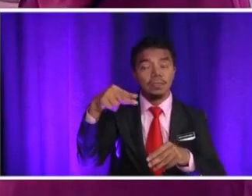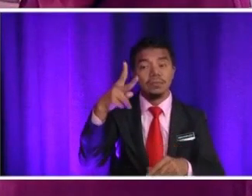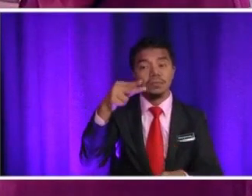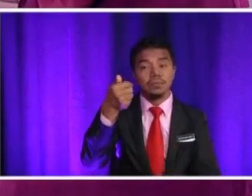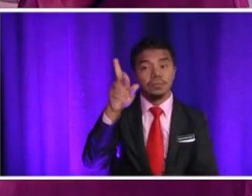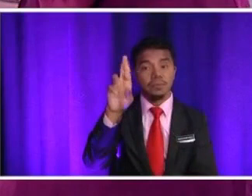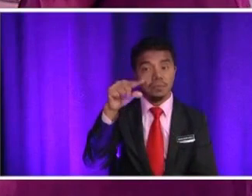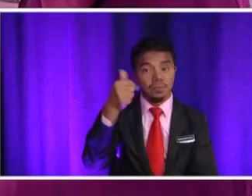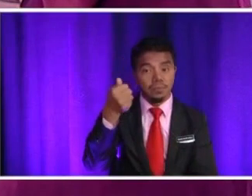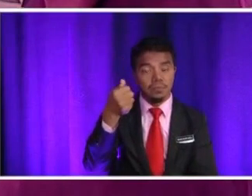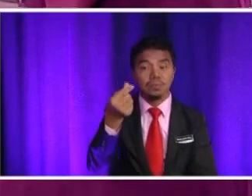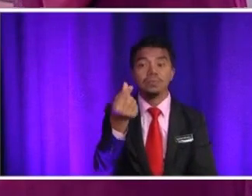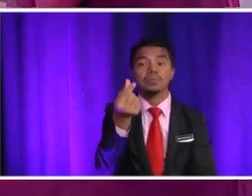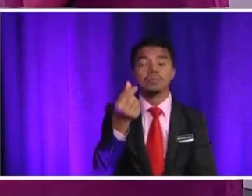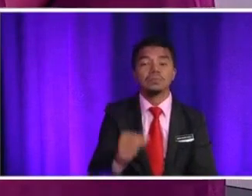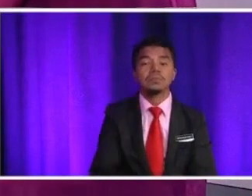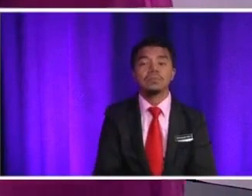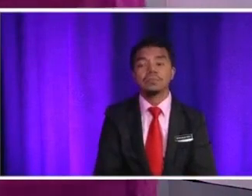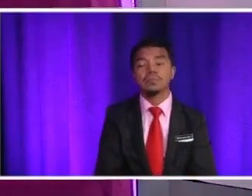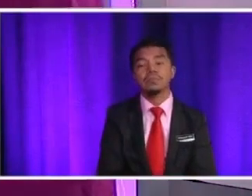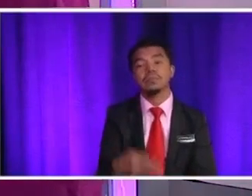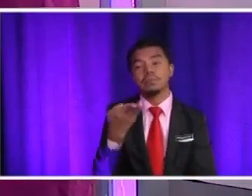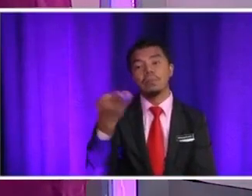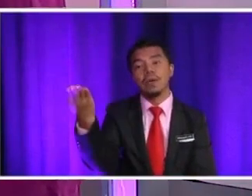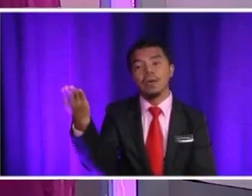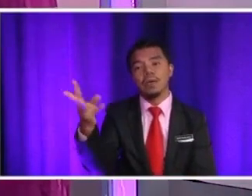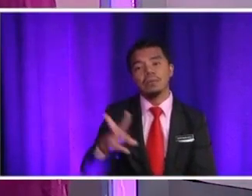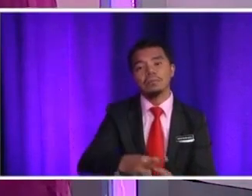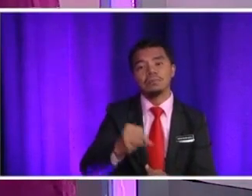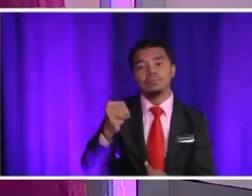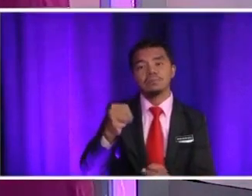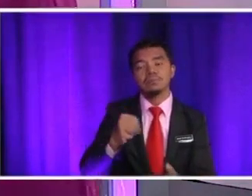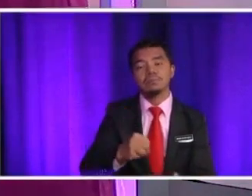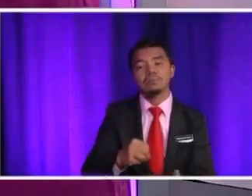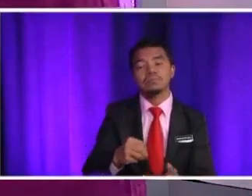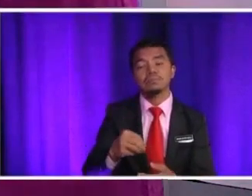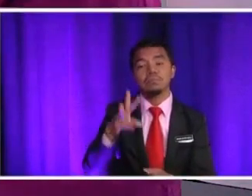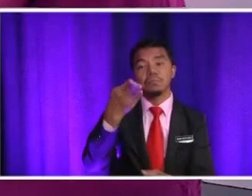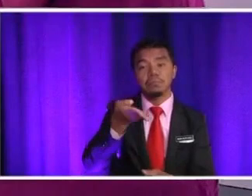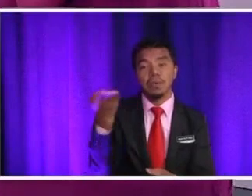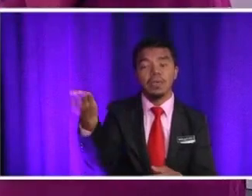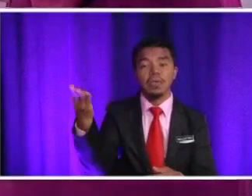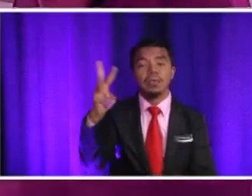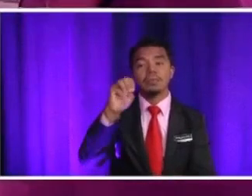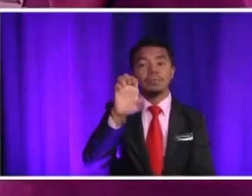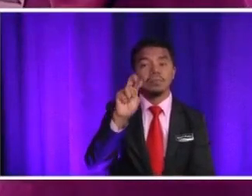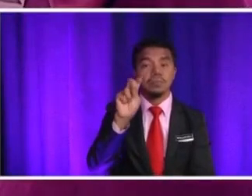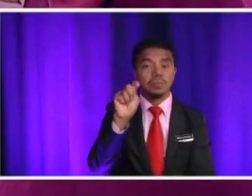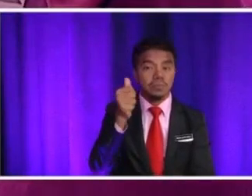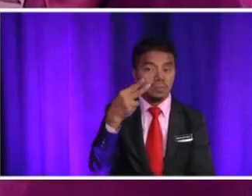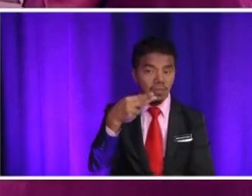harga direct dalam maklumat. Dia cuma tulis bahan mentah diberi secara runcit. Jadi sekarang dekat situ, dekat sini dah lahirnya